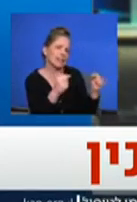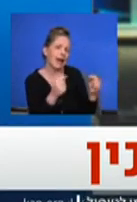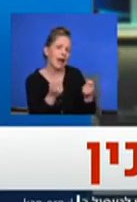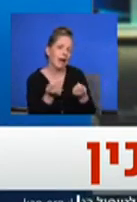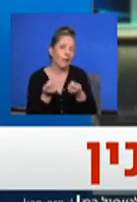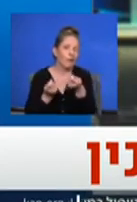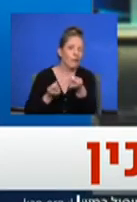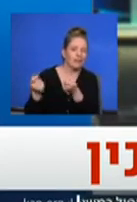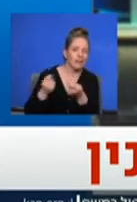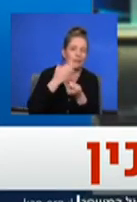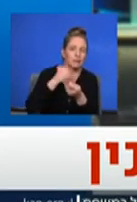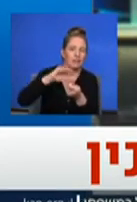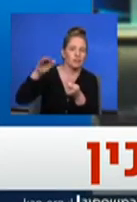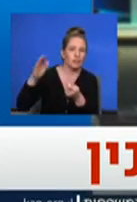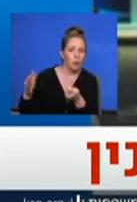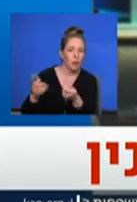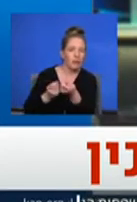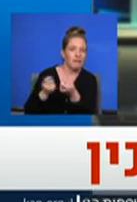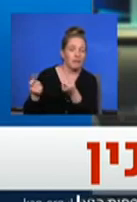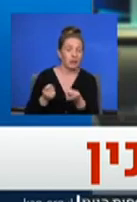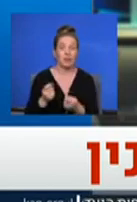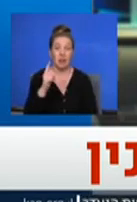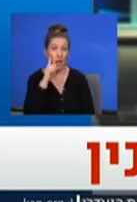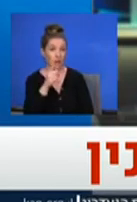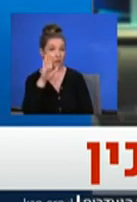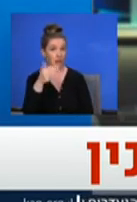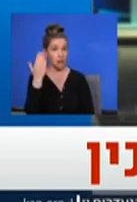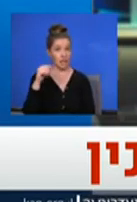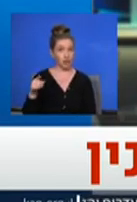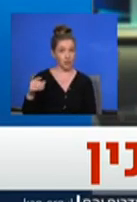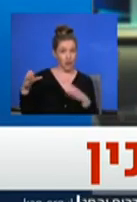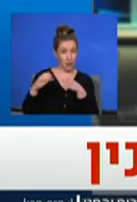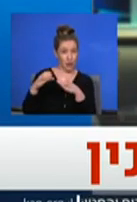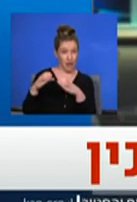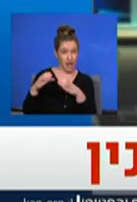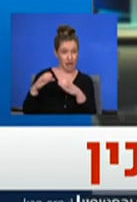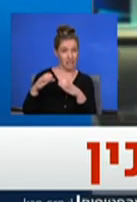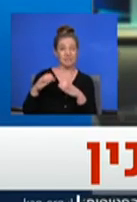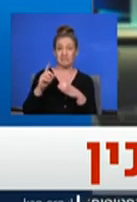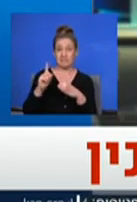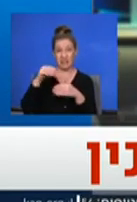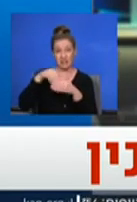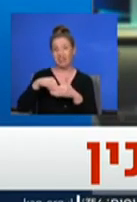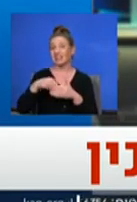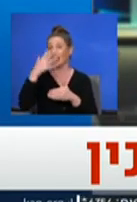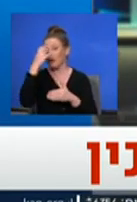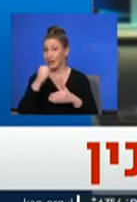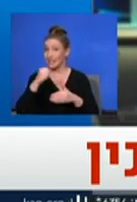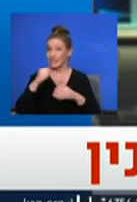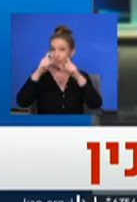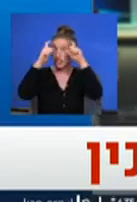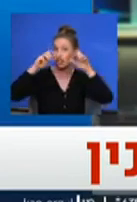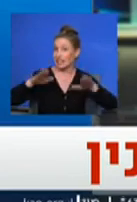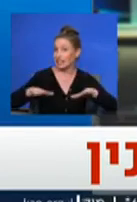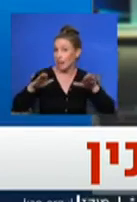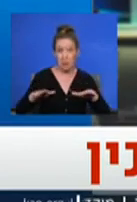מפעיל ביהודה ושומרון. אגב, גם היה שם, זה החוליה הזאת, זה חמאס וג'יהאד איסלאמי. משולבת. לכאורה שהם